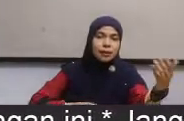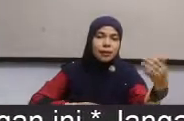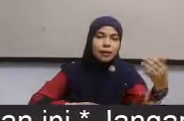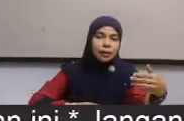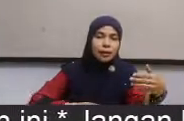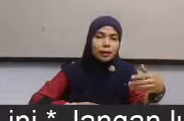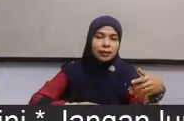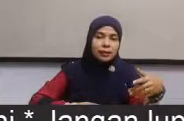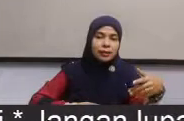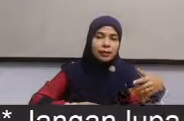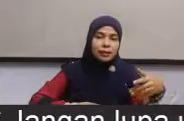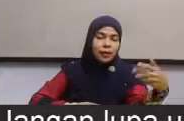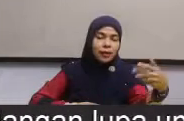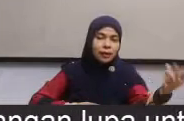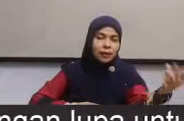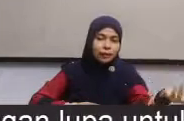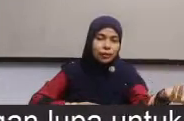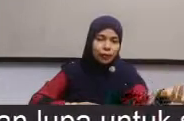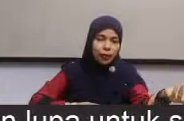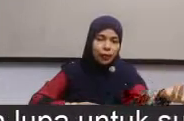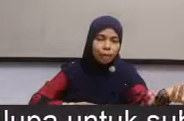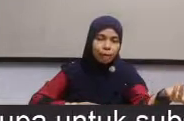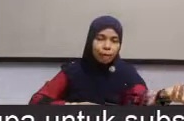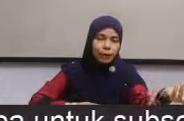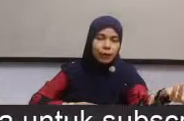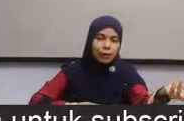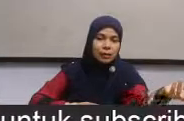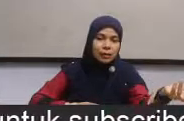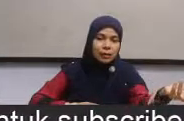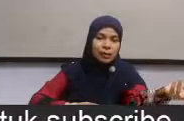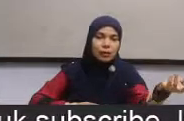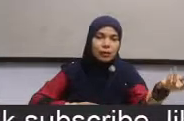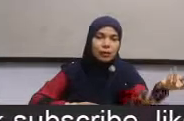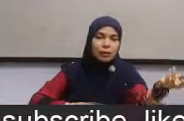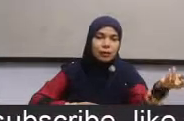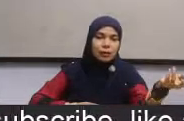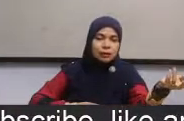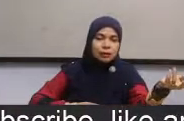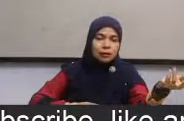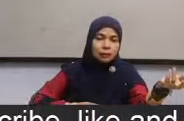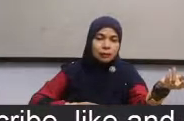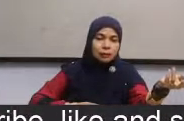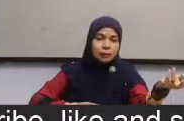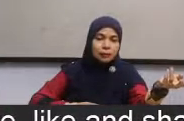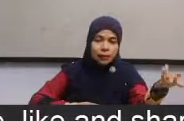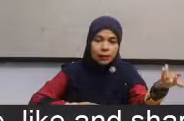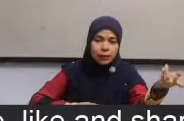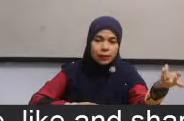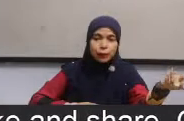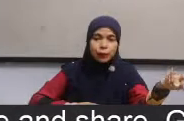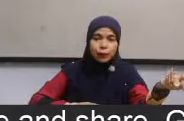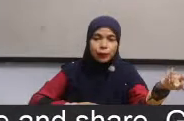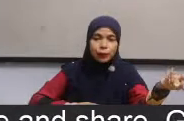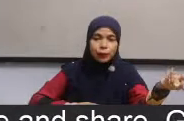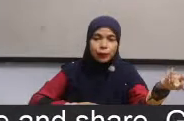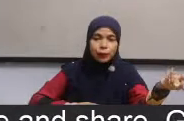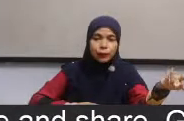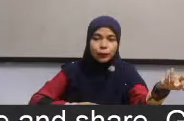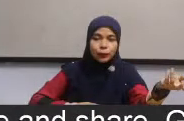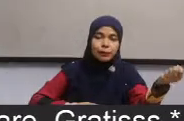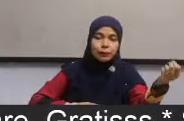Indonesia ke dunia internasional ya di sini belajar angklung